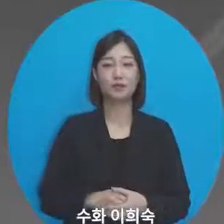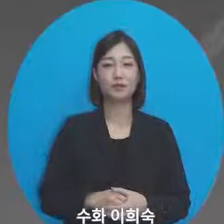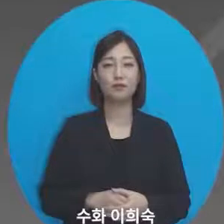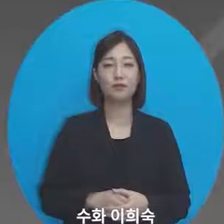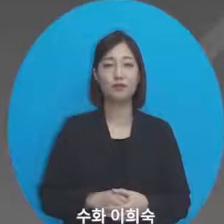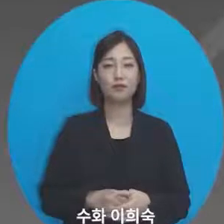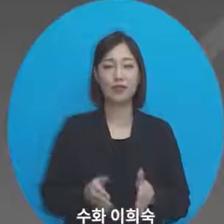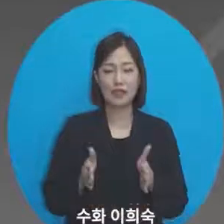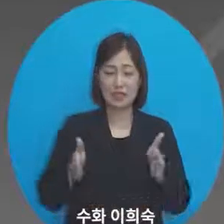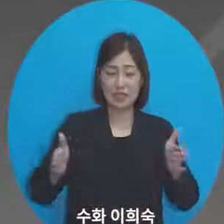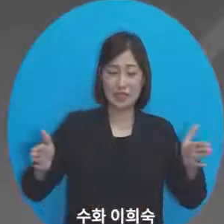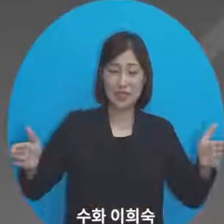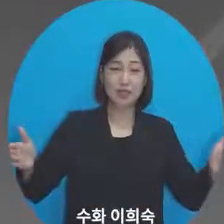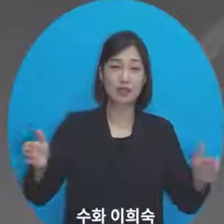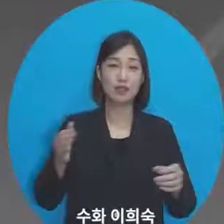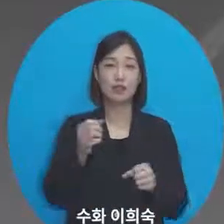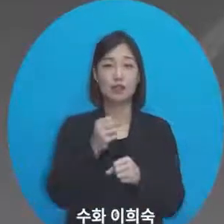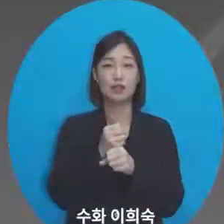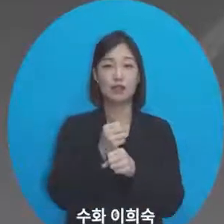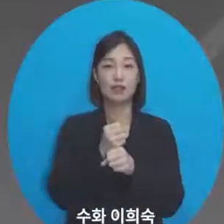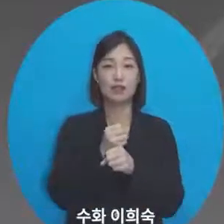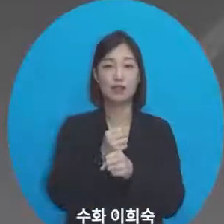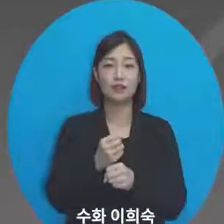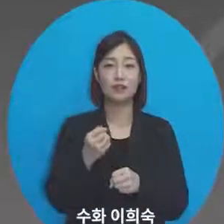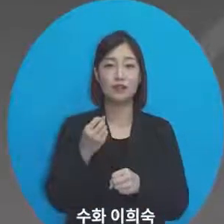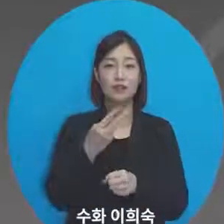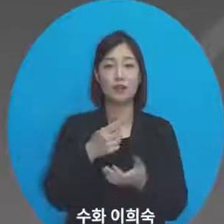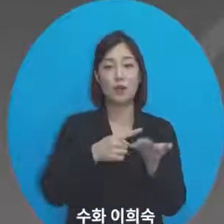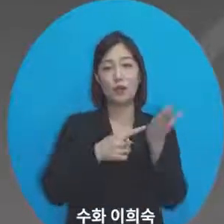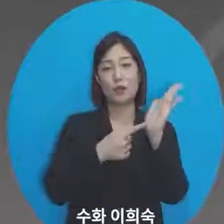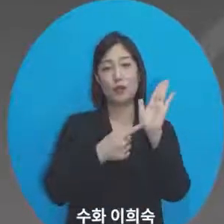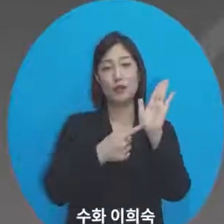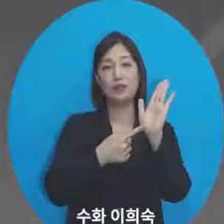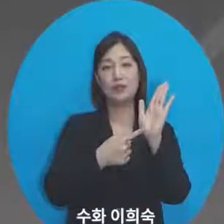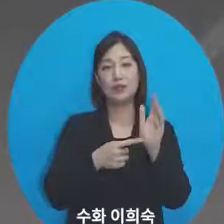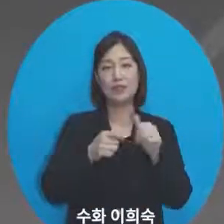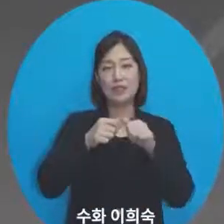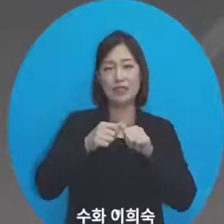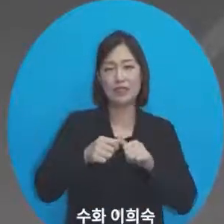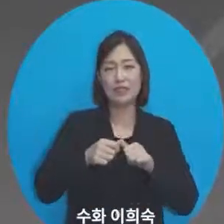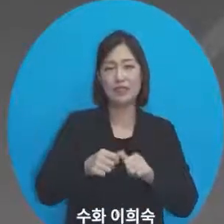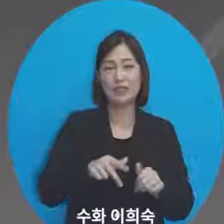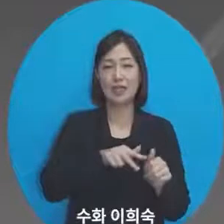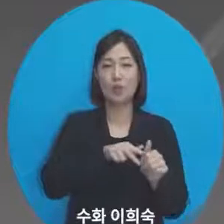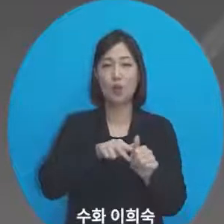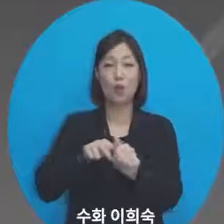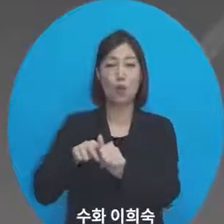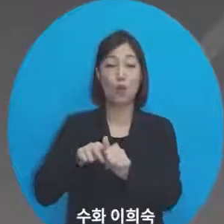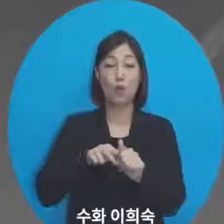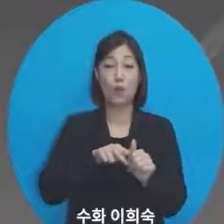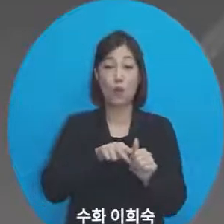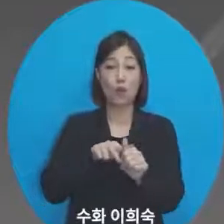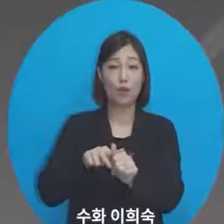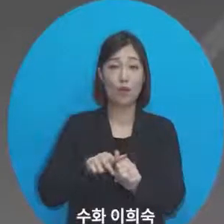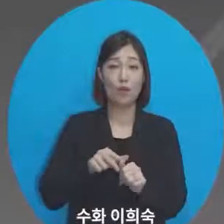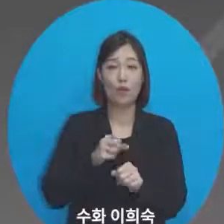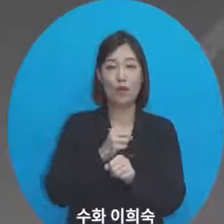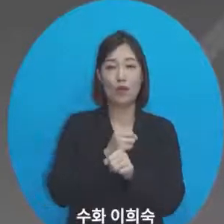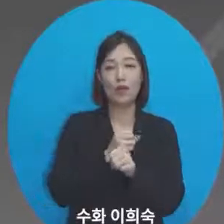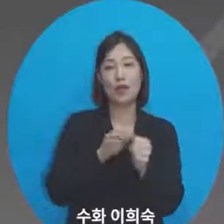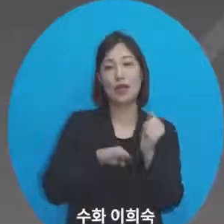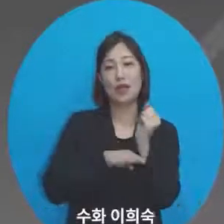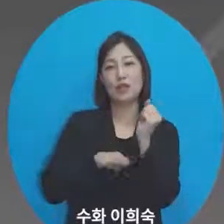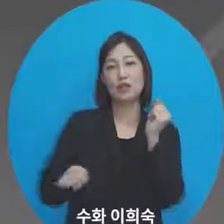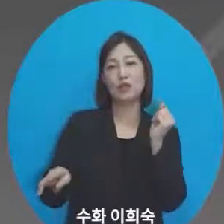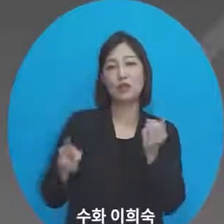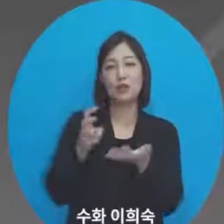크기라든지 이런 부분들을 표지판에 대한 상세한 정보를 담을 수 있는 기준들을 법에서 기준을 이렇게